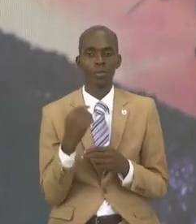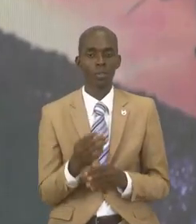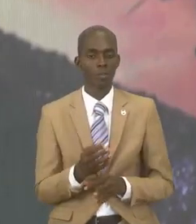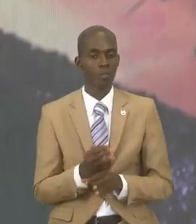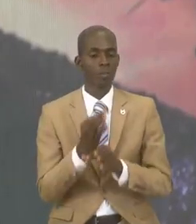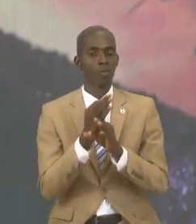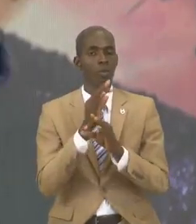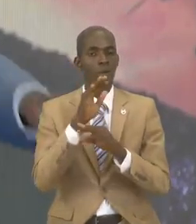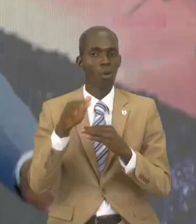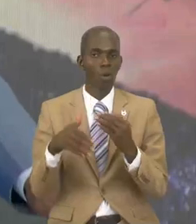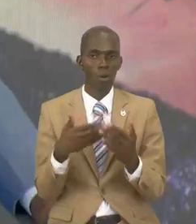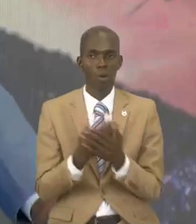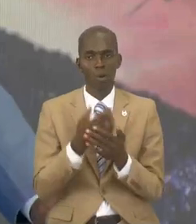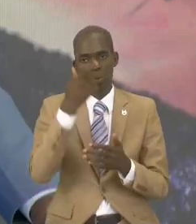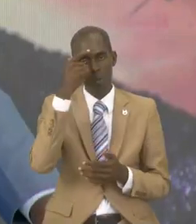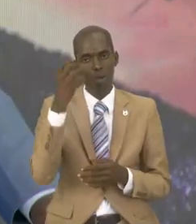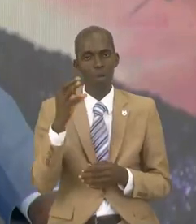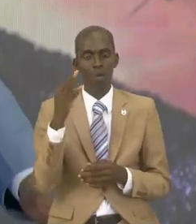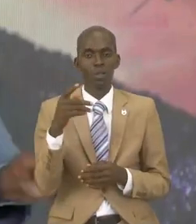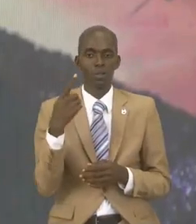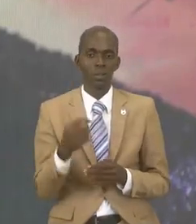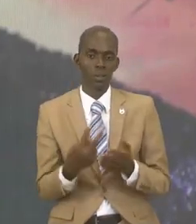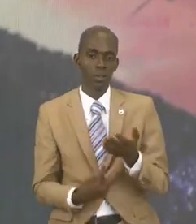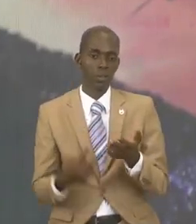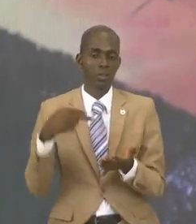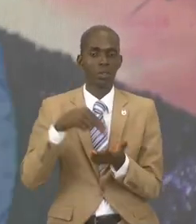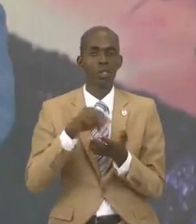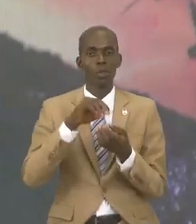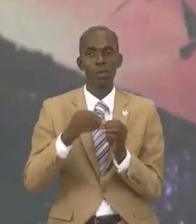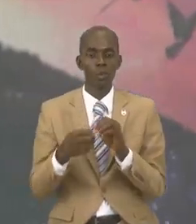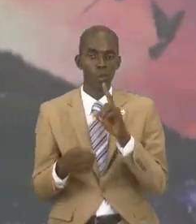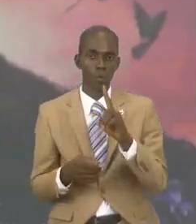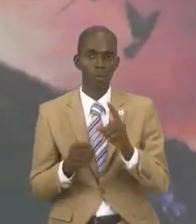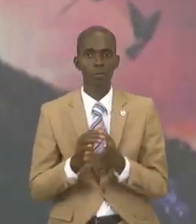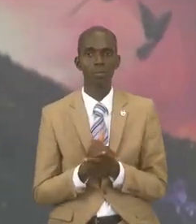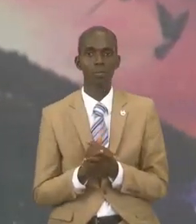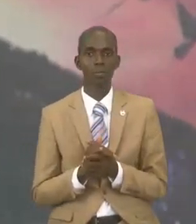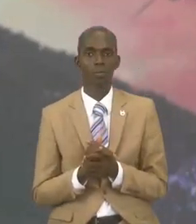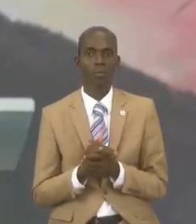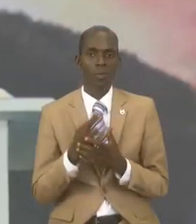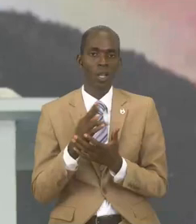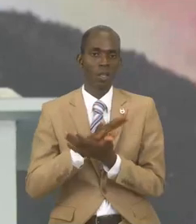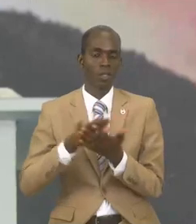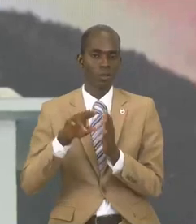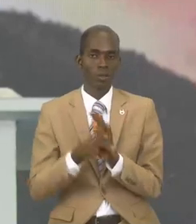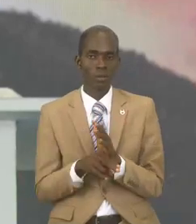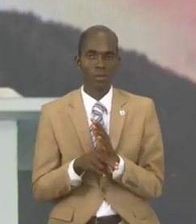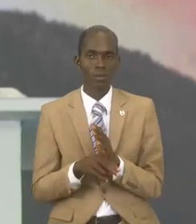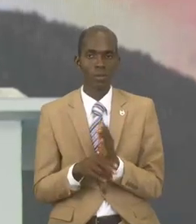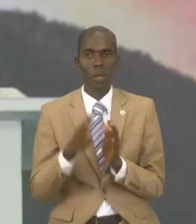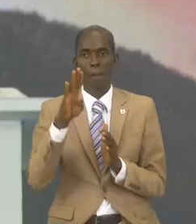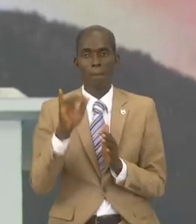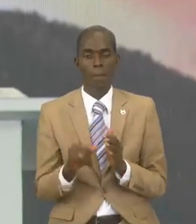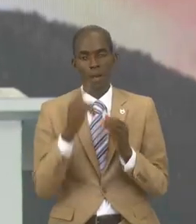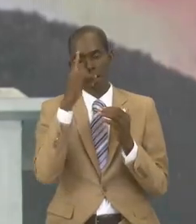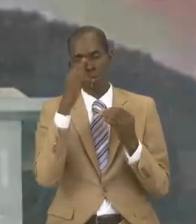Les responsabilités du fidèle. Tout à cause de la rédemption. Numéro 1. À cause de la résurrection du moins 1.